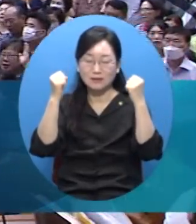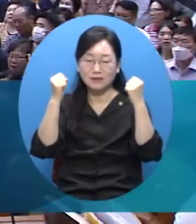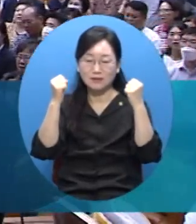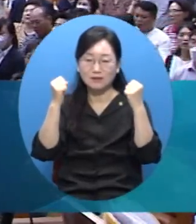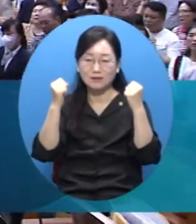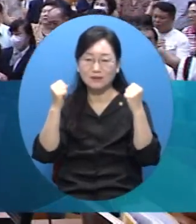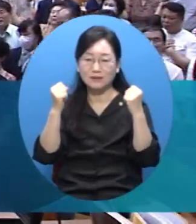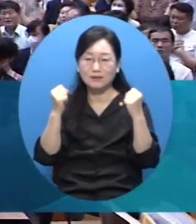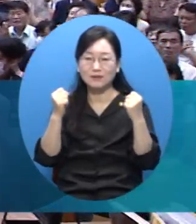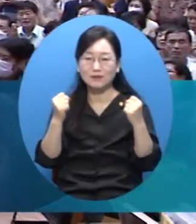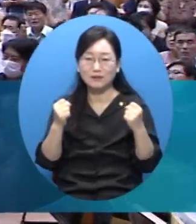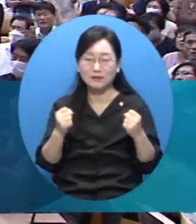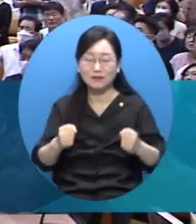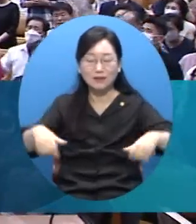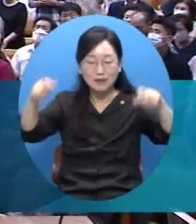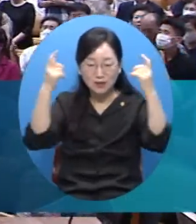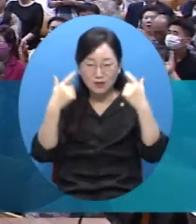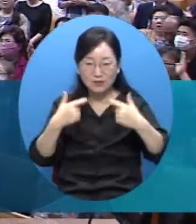계시네.